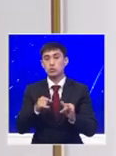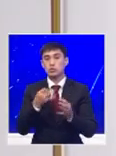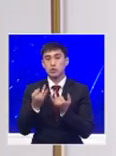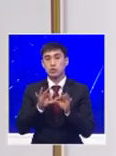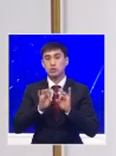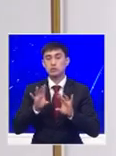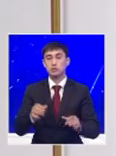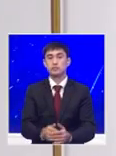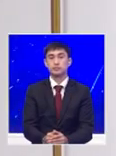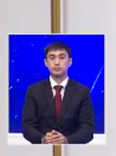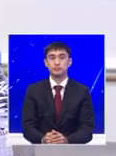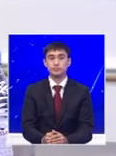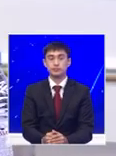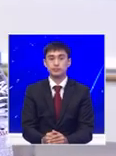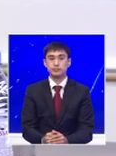баяндады.